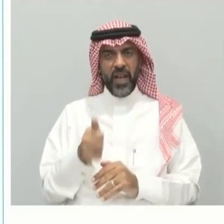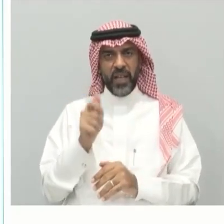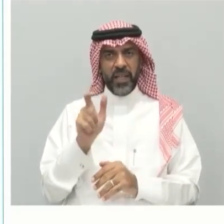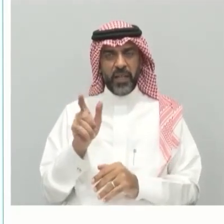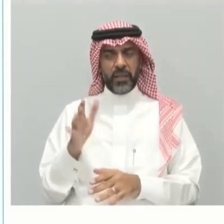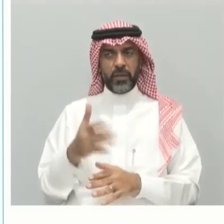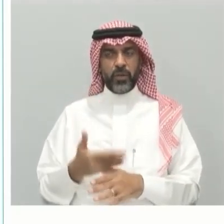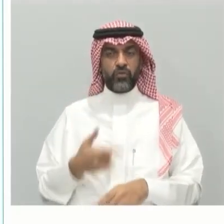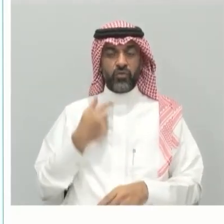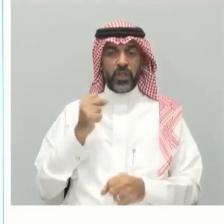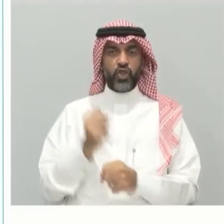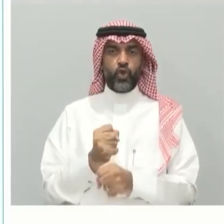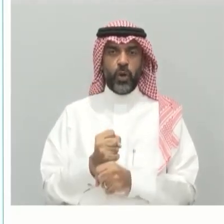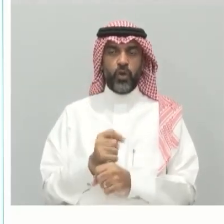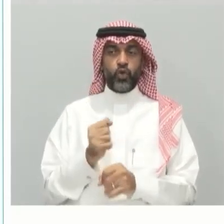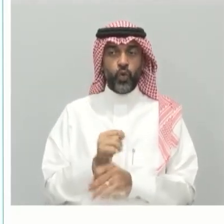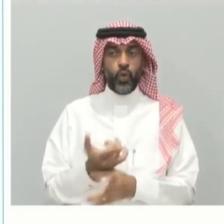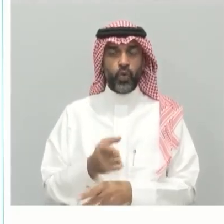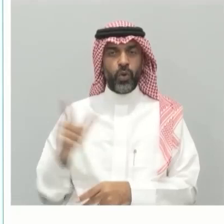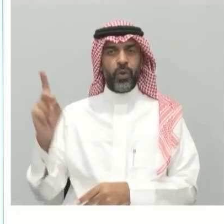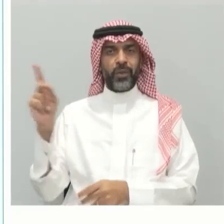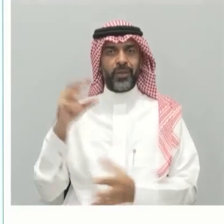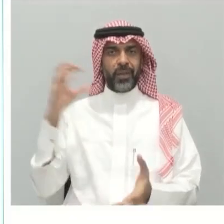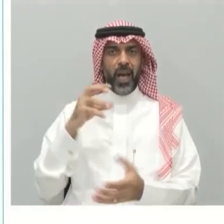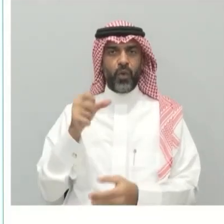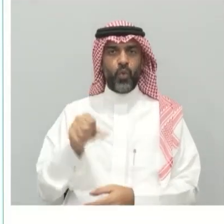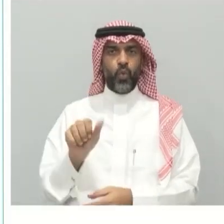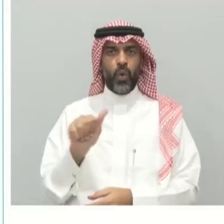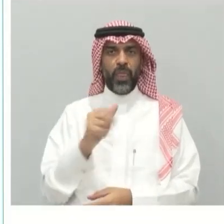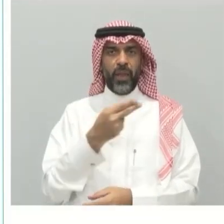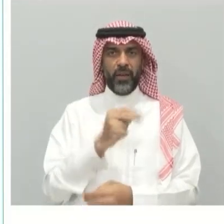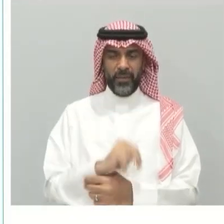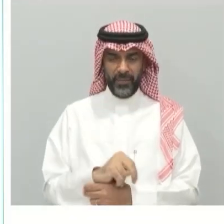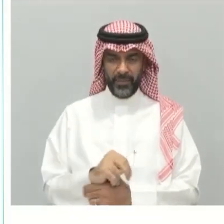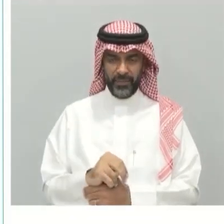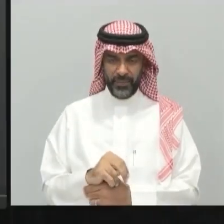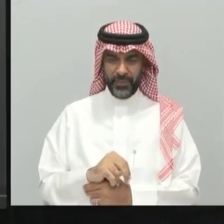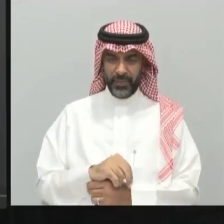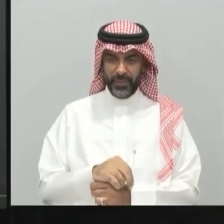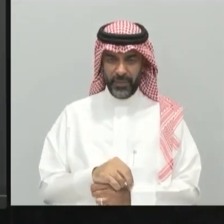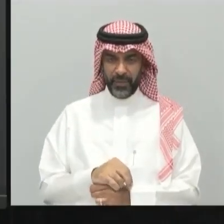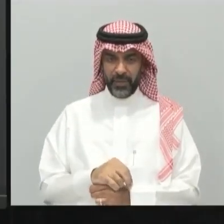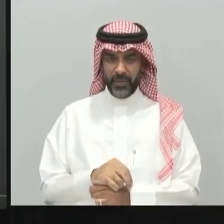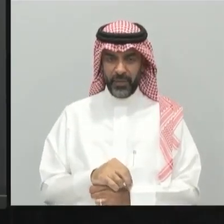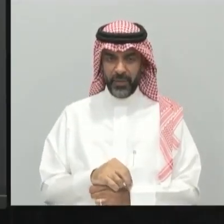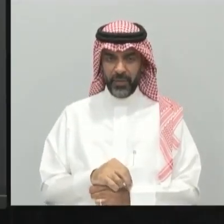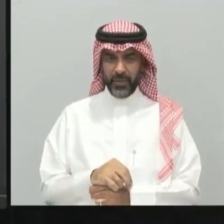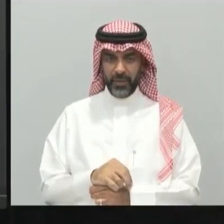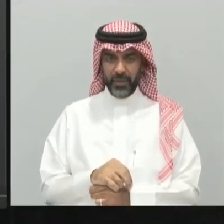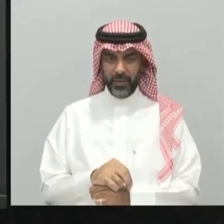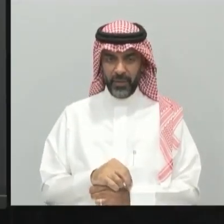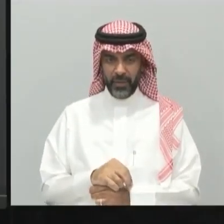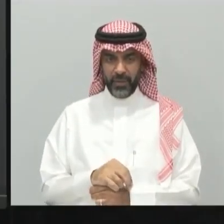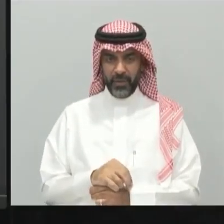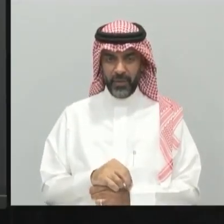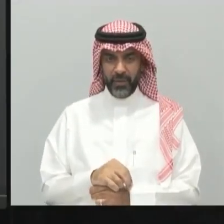هي طاقه الوضع اذا طاقه الوضع هي مقياس لماذا لكميه التيار كلما كان الطاقه الوضع عالي اصبح كميه التيار